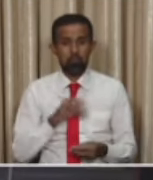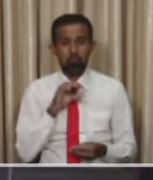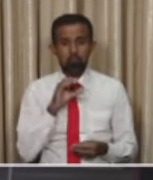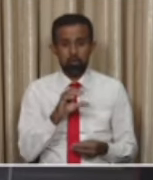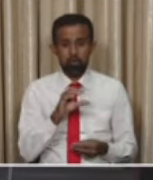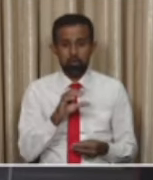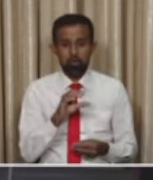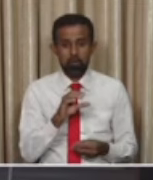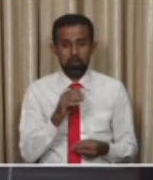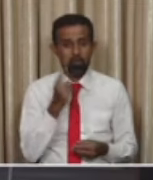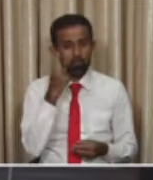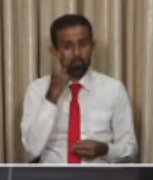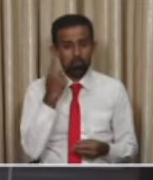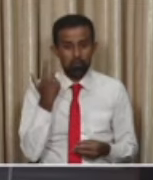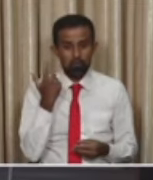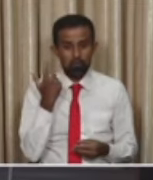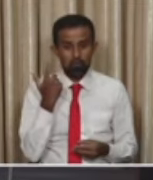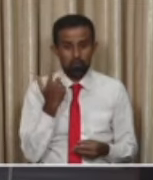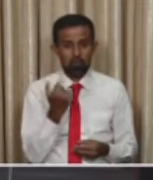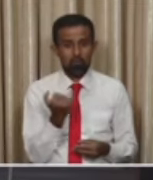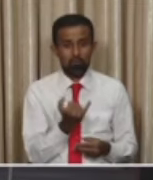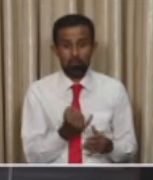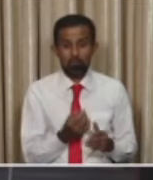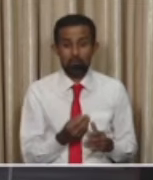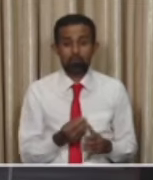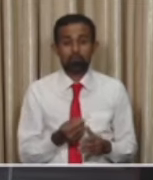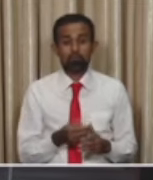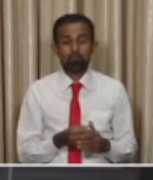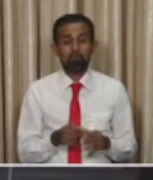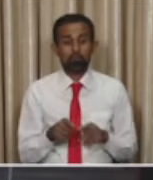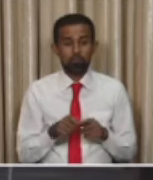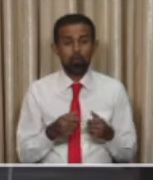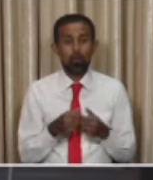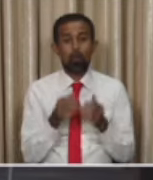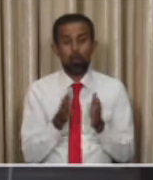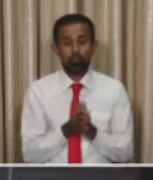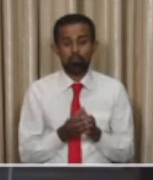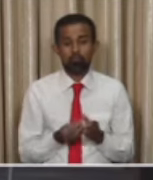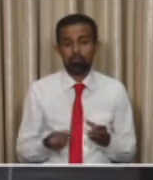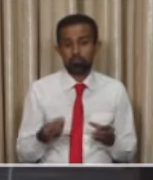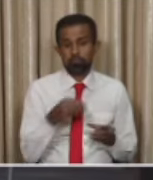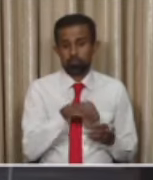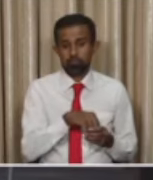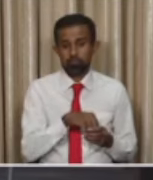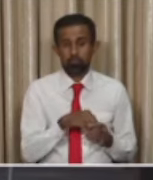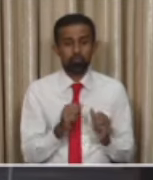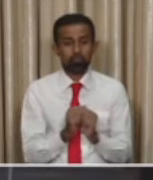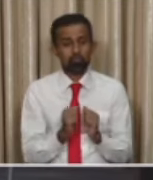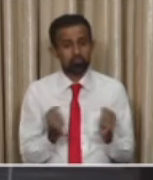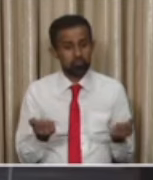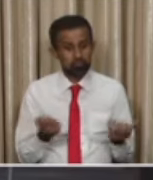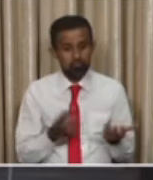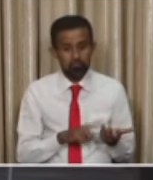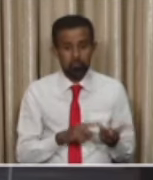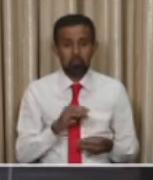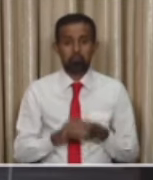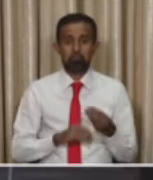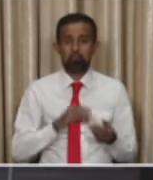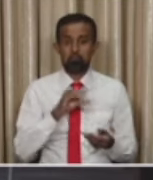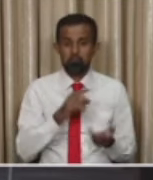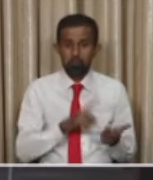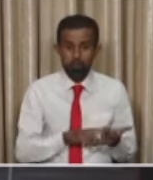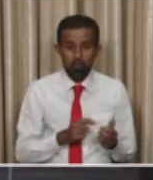අපි දන්නෙත් නෑ, ඒ හින්දා හිතකර පරිසරයකුත් නෑ. ඉතින් මෙන්න මේවා සියල්ල ඇතුළත් විරකියාව, ආයෝජනය,